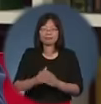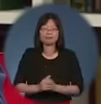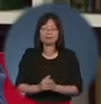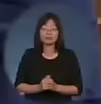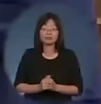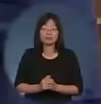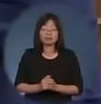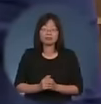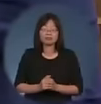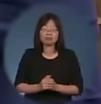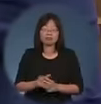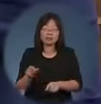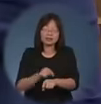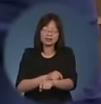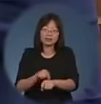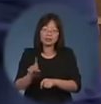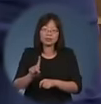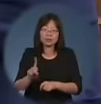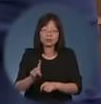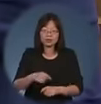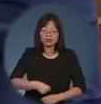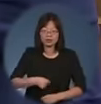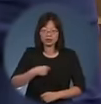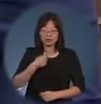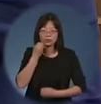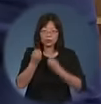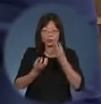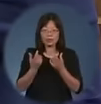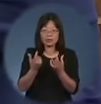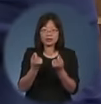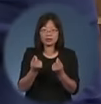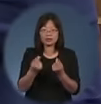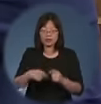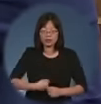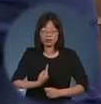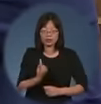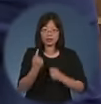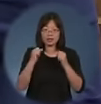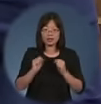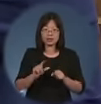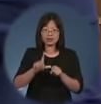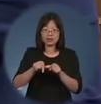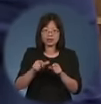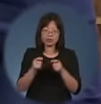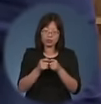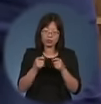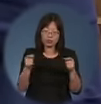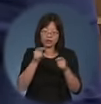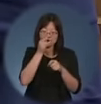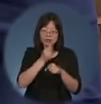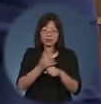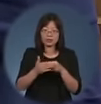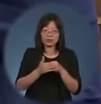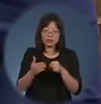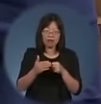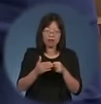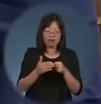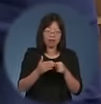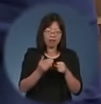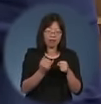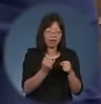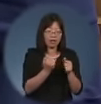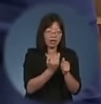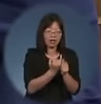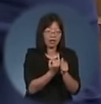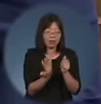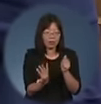그 그런 그런 특히 이제 뭐 솔직히 고백하셨습니다 혼자 계신 기간도 오래되고 하다 보니 그런 순간들이 팍